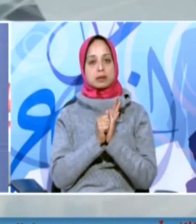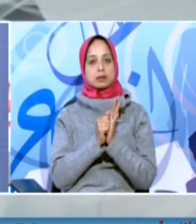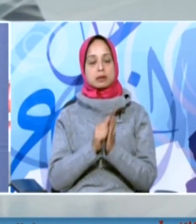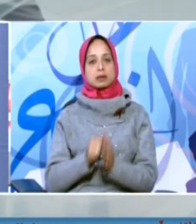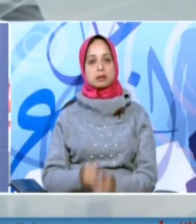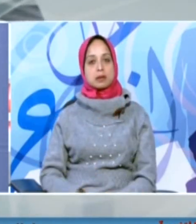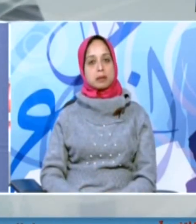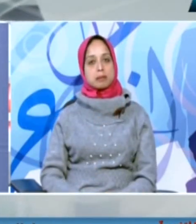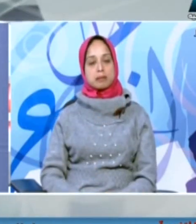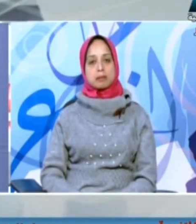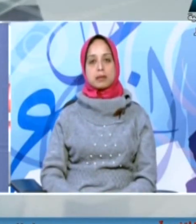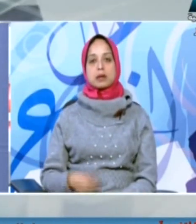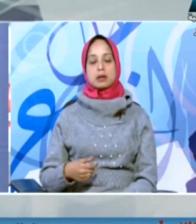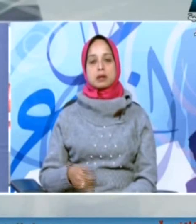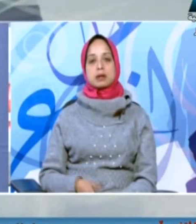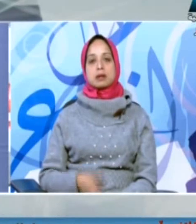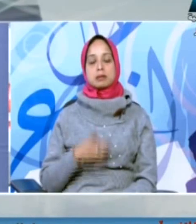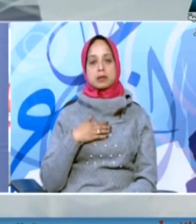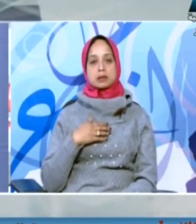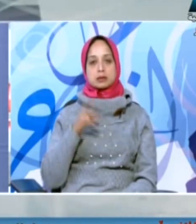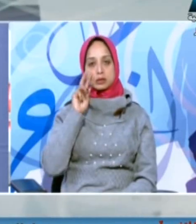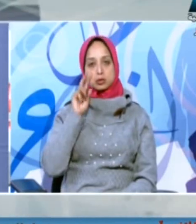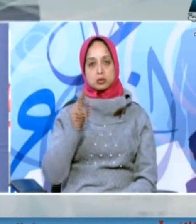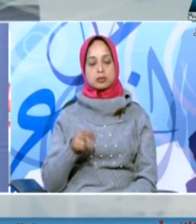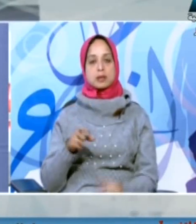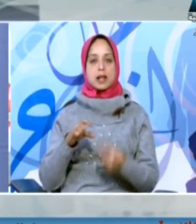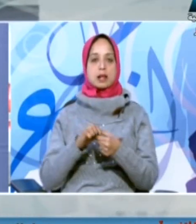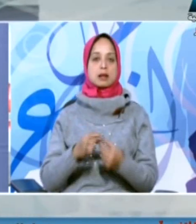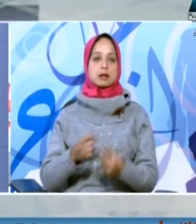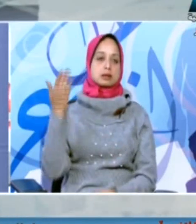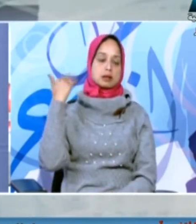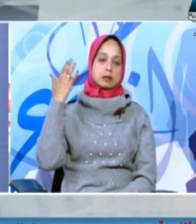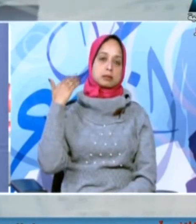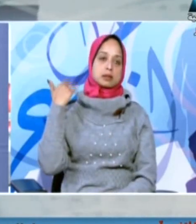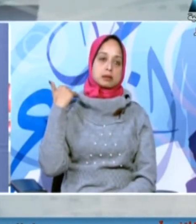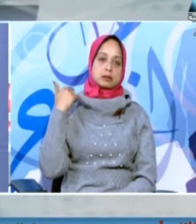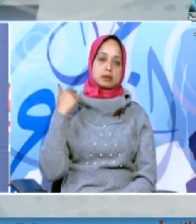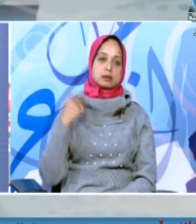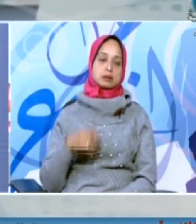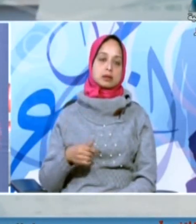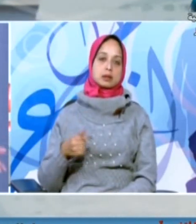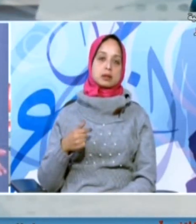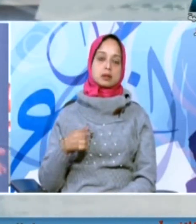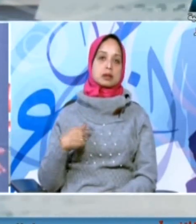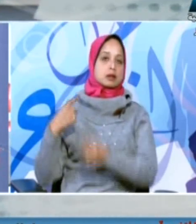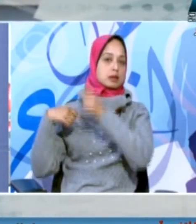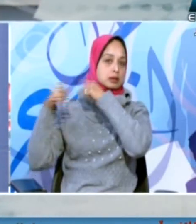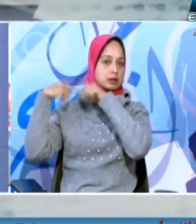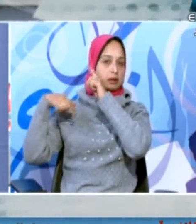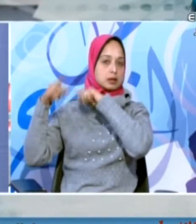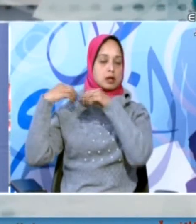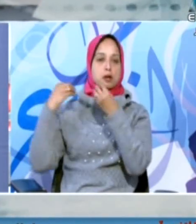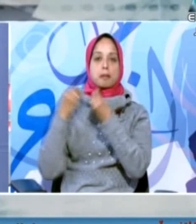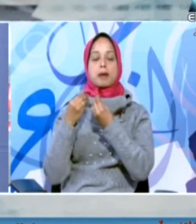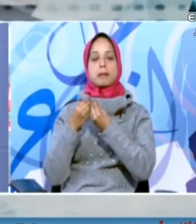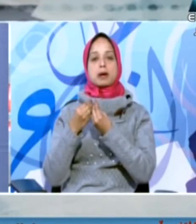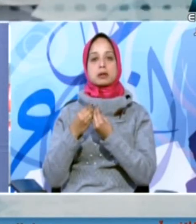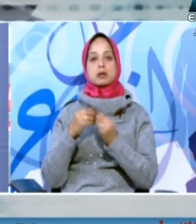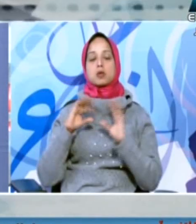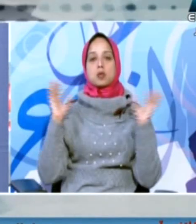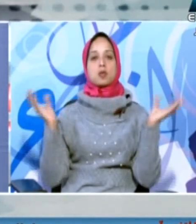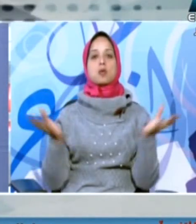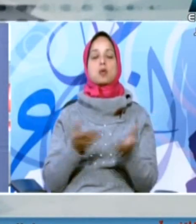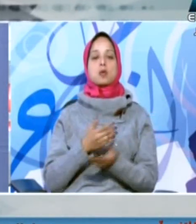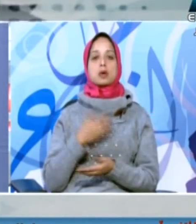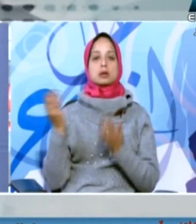كده معلش يا محمد، وشوف الحلقات اللي فاتت دي. ما امكنش يا ابني، احنا لك كل ده ان شاء الله تاني. خلاص؟ خلاص.